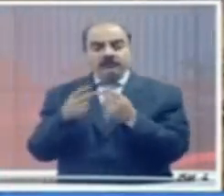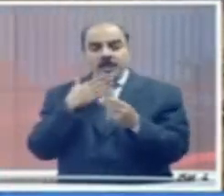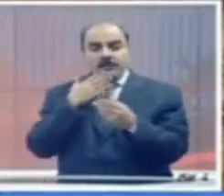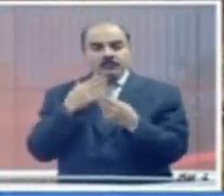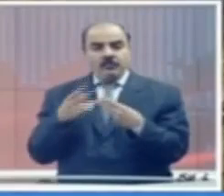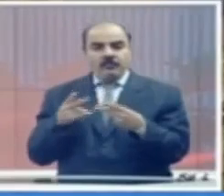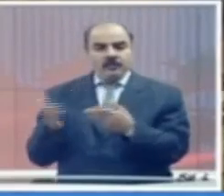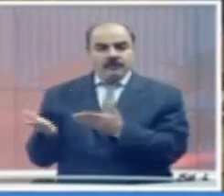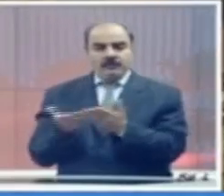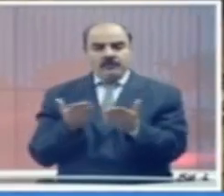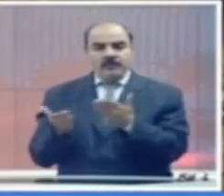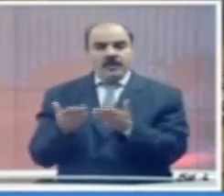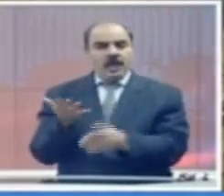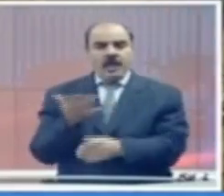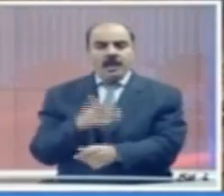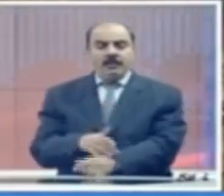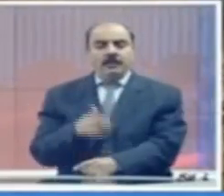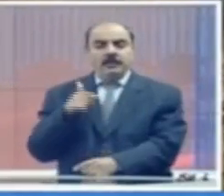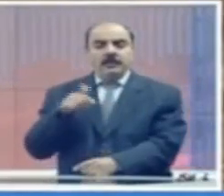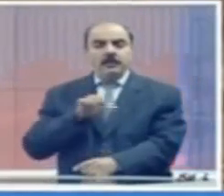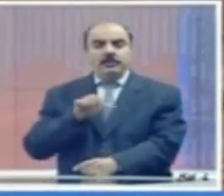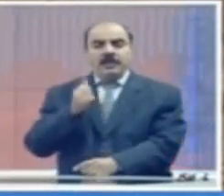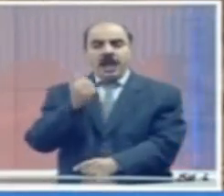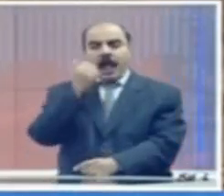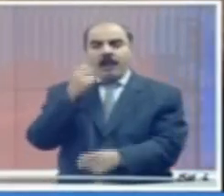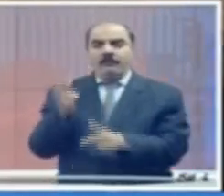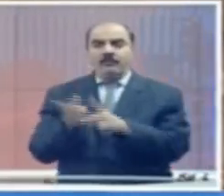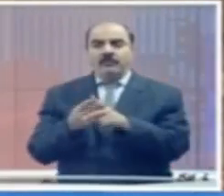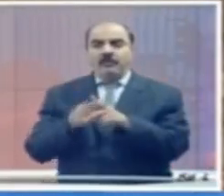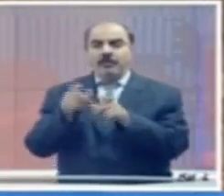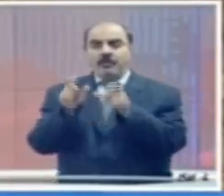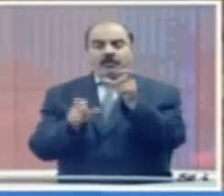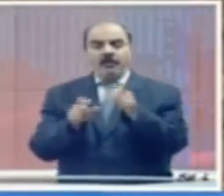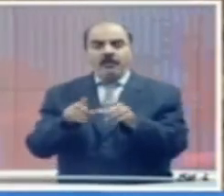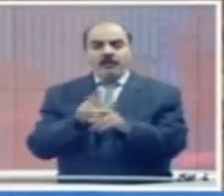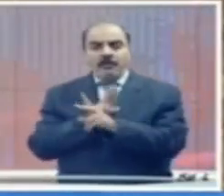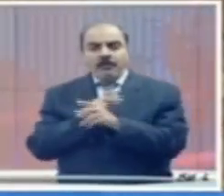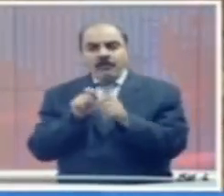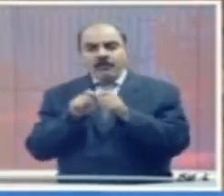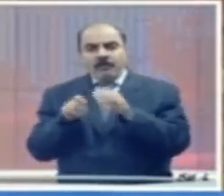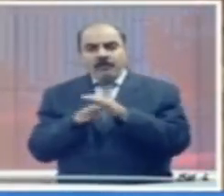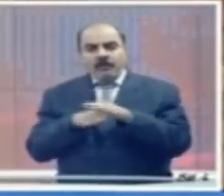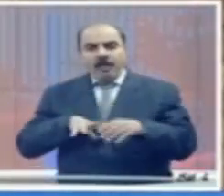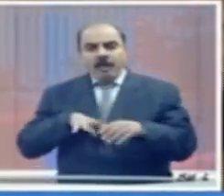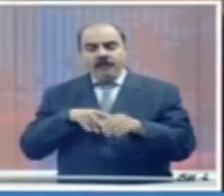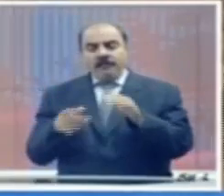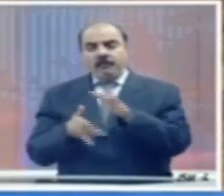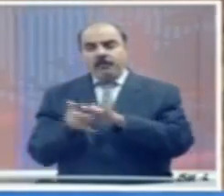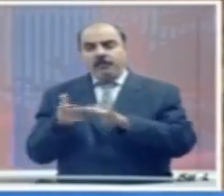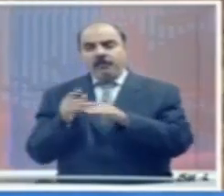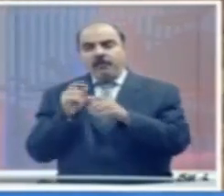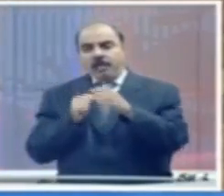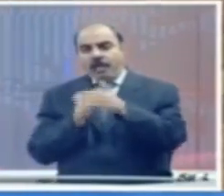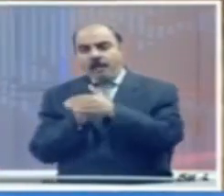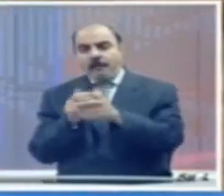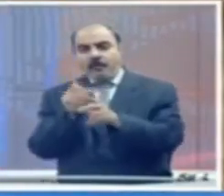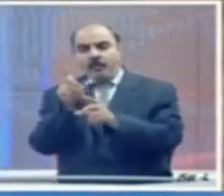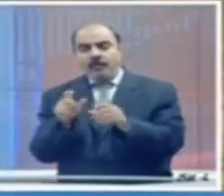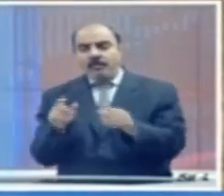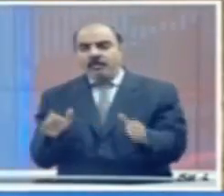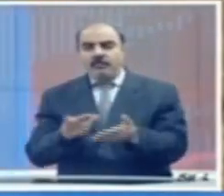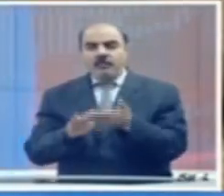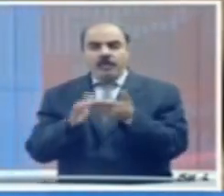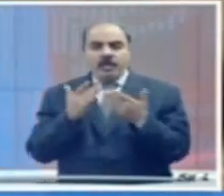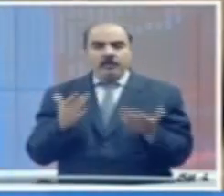الإثيوبية بالسماح لها بالوصول إلى 96 ألف لاجئ إريتري في إقليم تيجري بشمال البلاد. يأتي ذلك